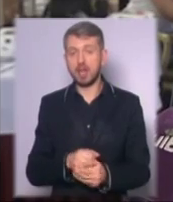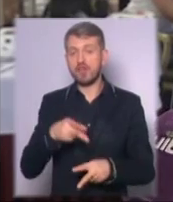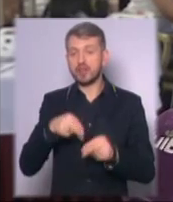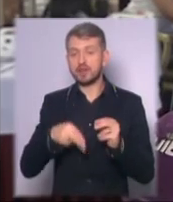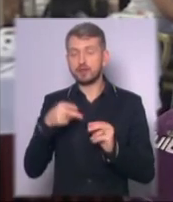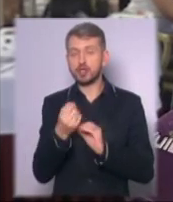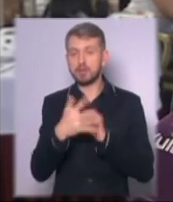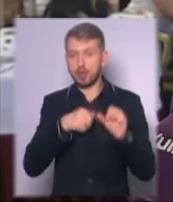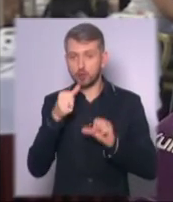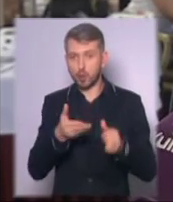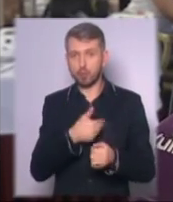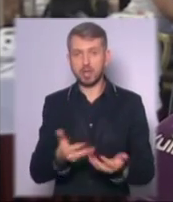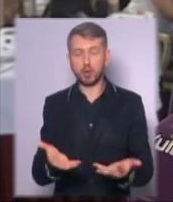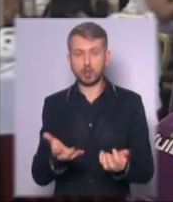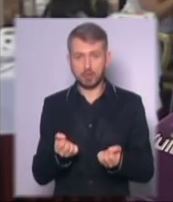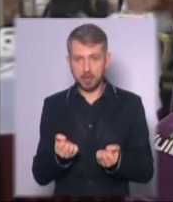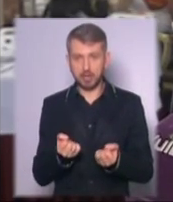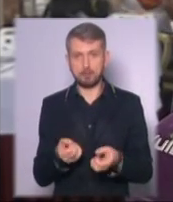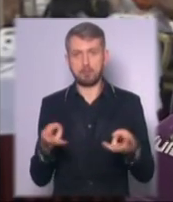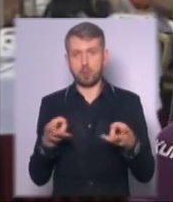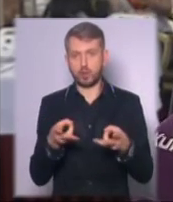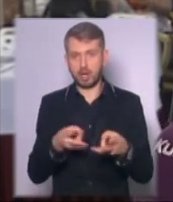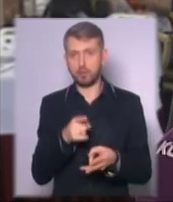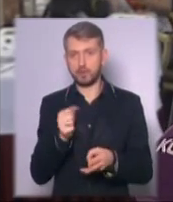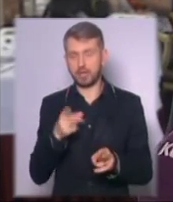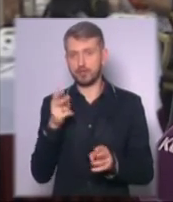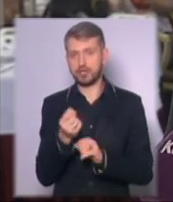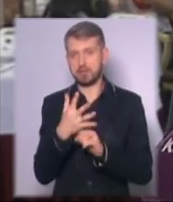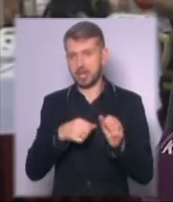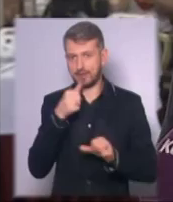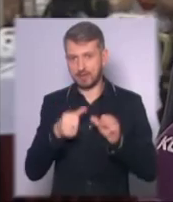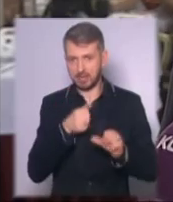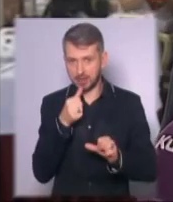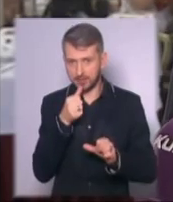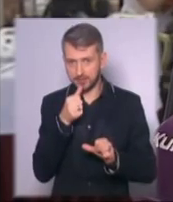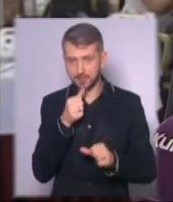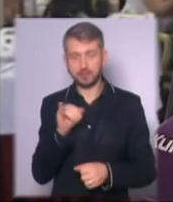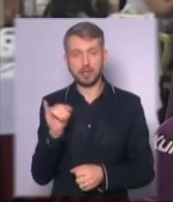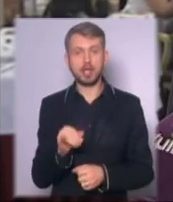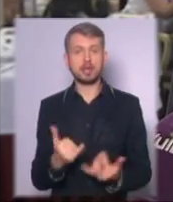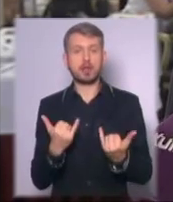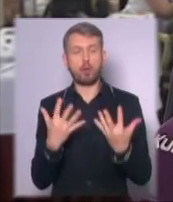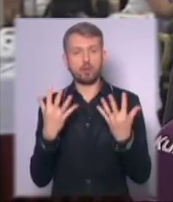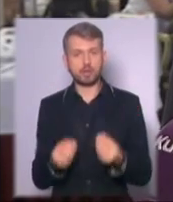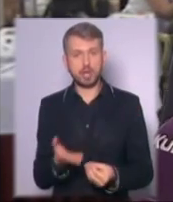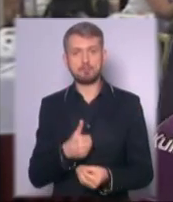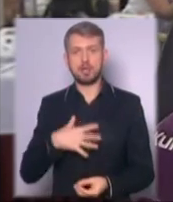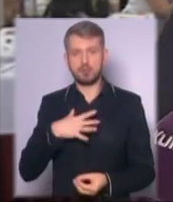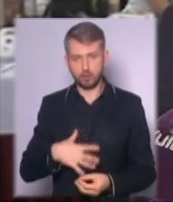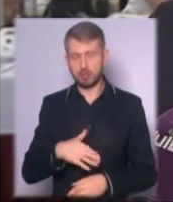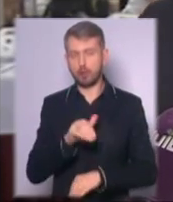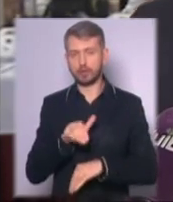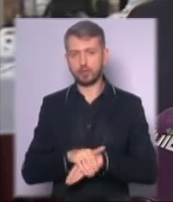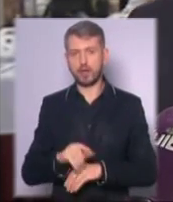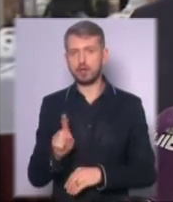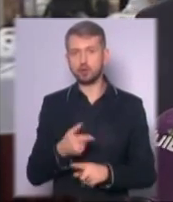2015 року ми отримали потребу за 2015 рік. І на сьогоднішній день ми мусимо констатувати,